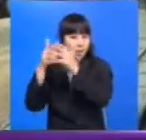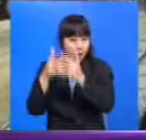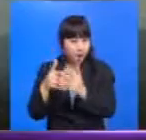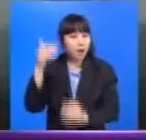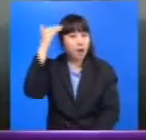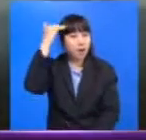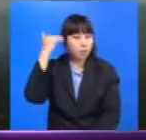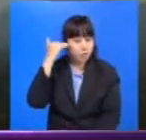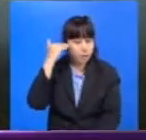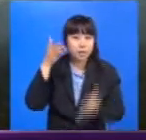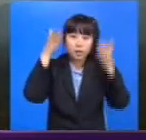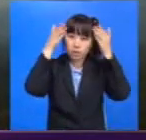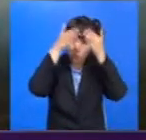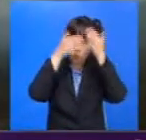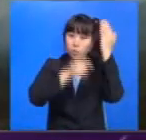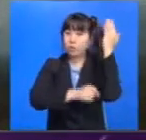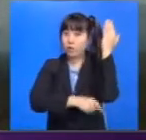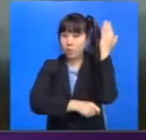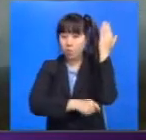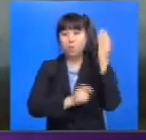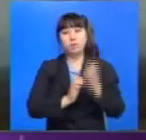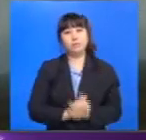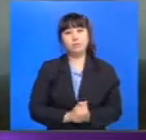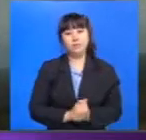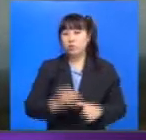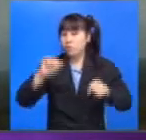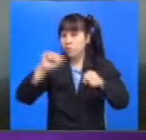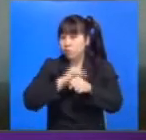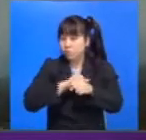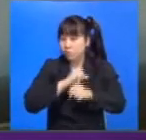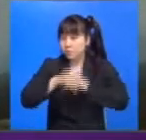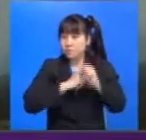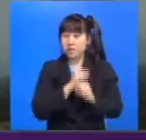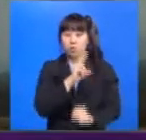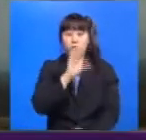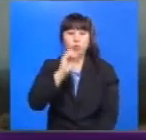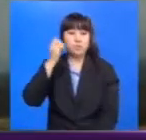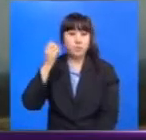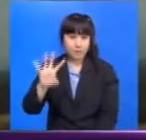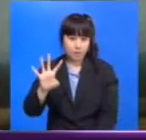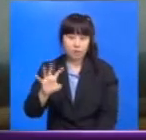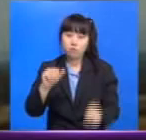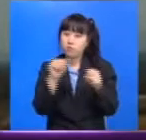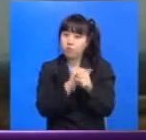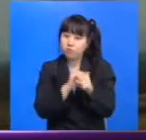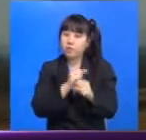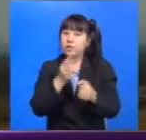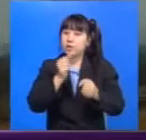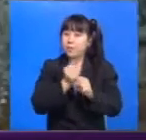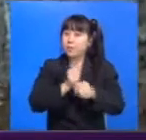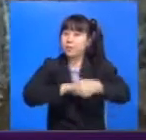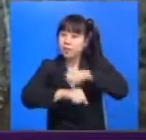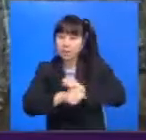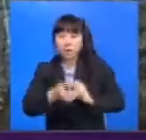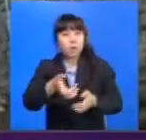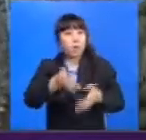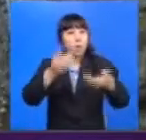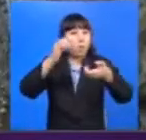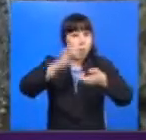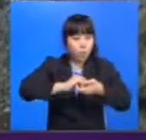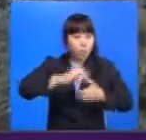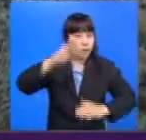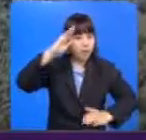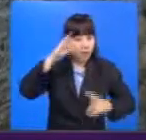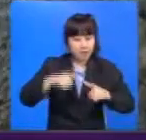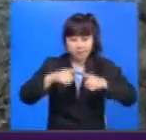เกาหลีใ้อิโนีเซีและสิงคโปรการฝCGo 2014 เป็นการฝกปฏิบัติการร่มผสมทางทหารที่มีข